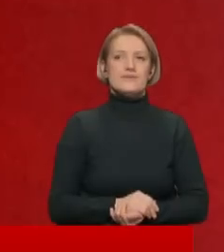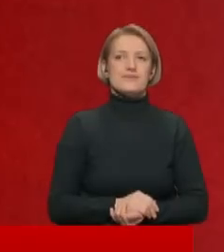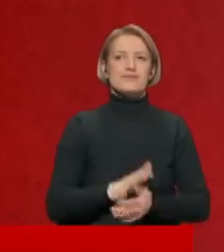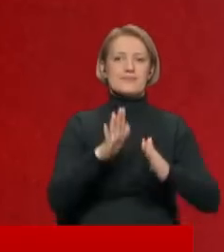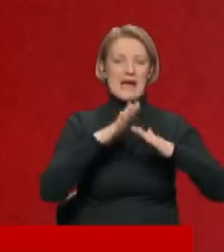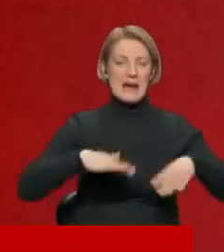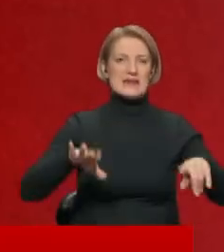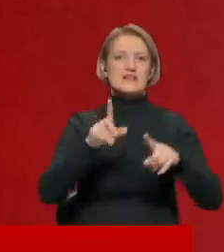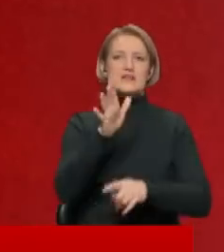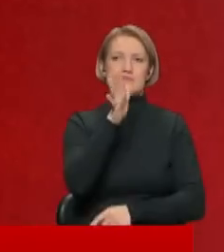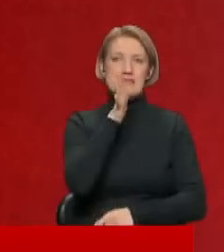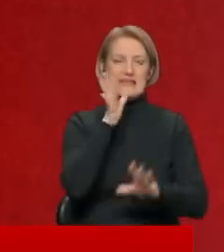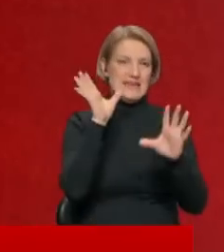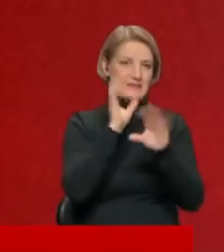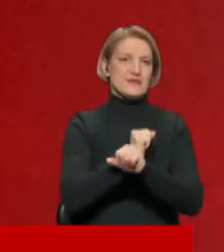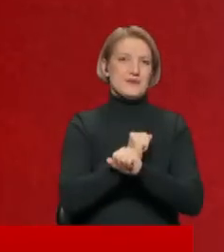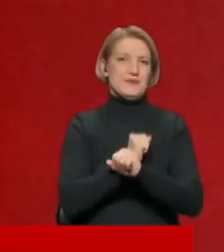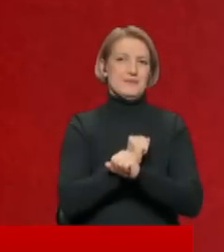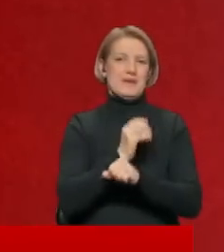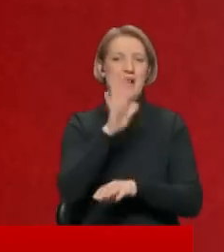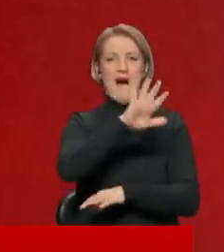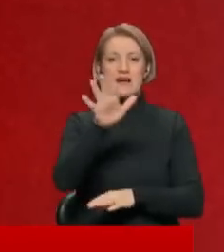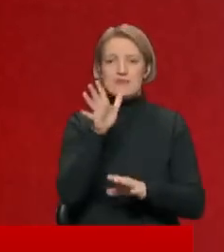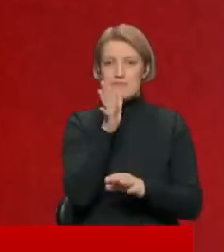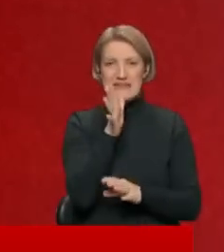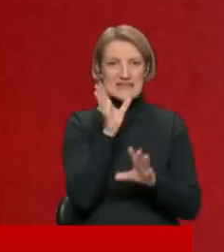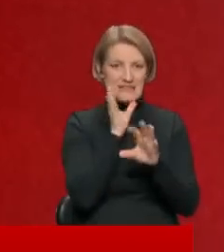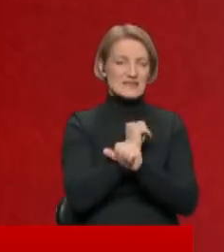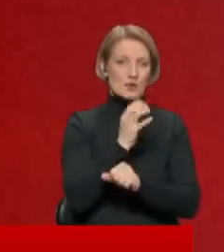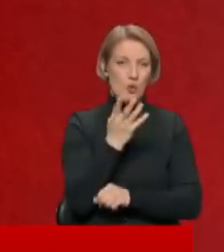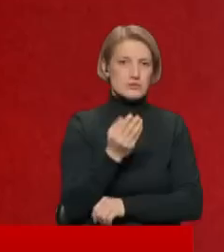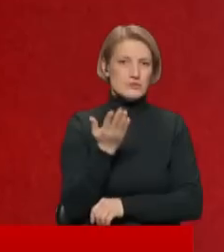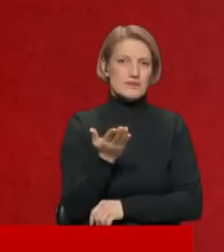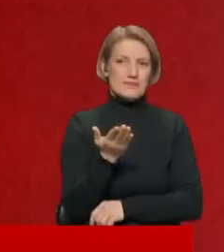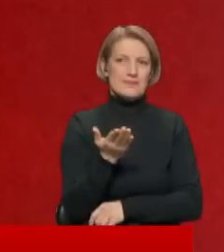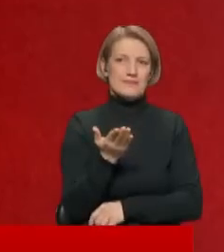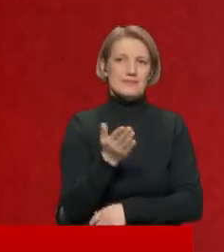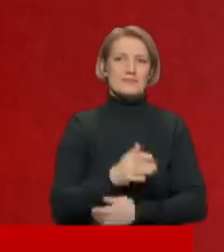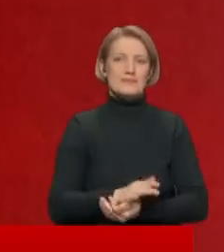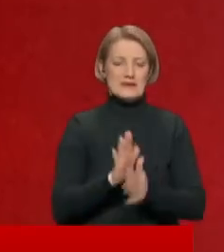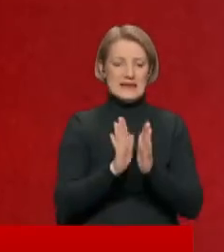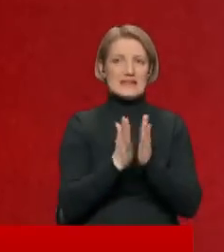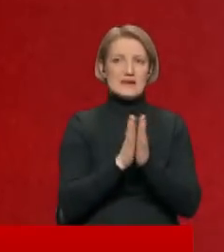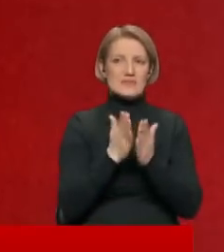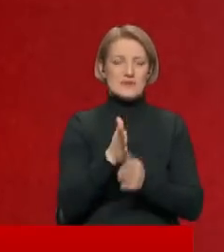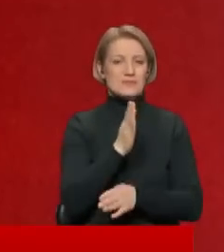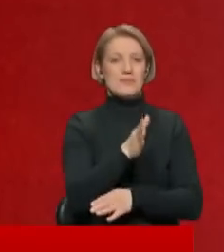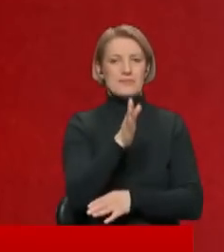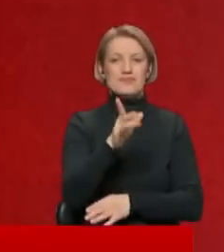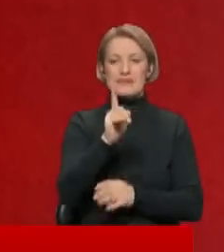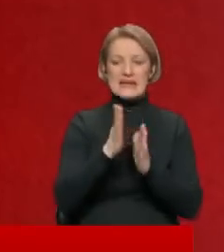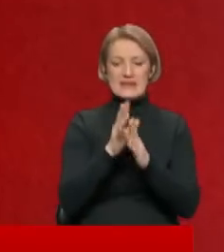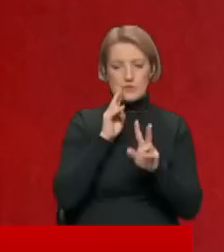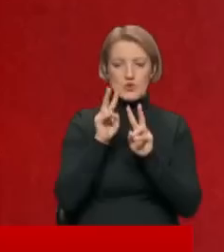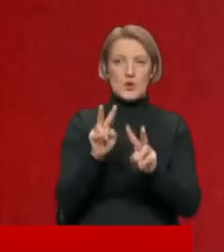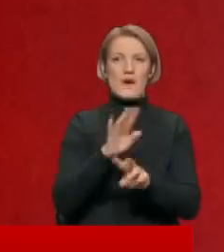herkesin bildiği sır herkesin bildiği sır olur mu yani kitapçıları dolaşıyordum bir kitap